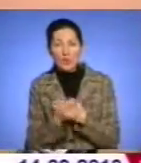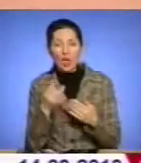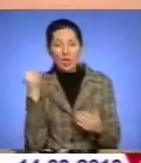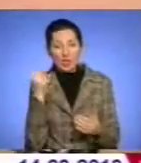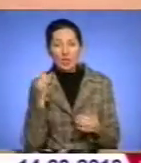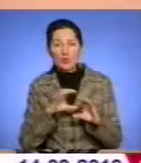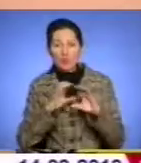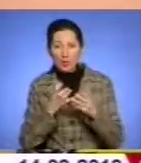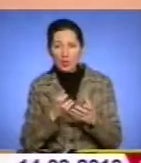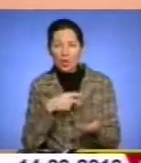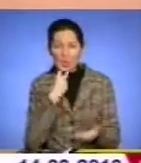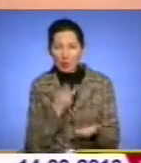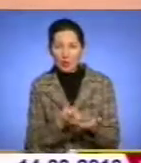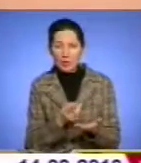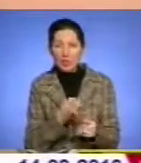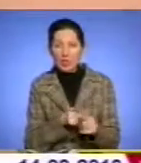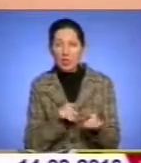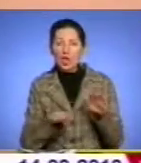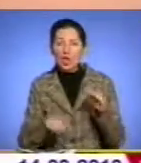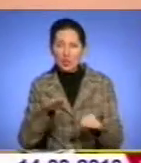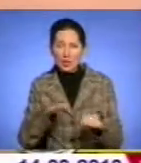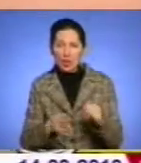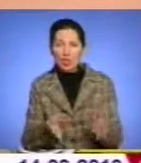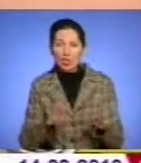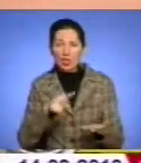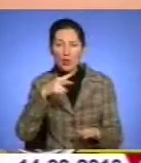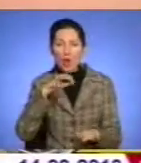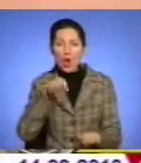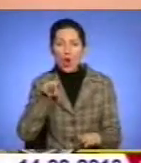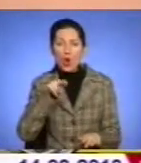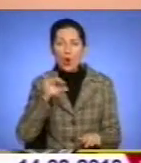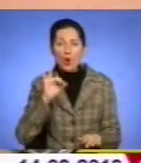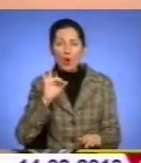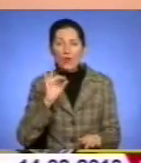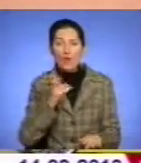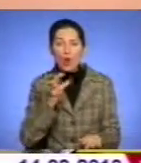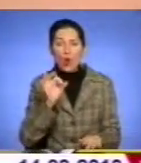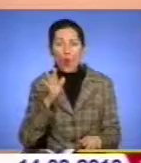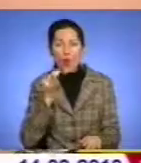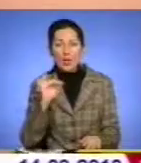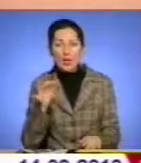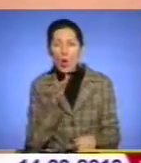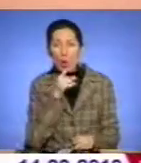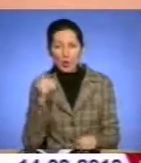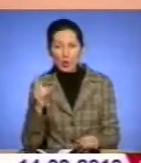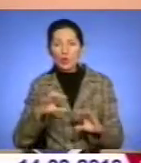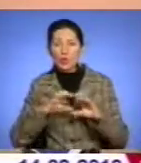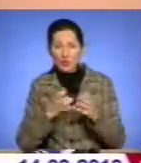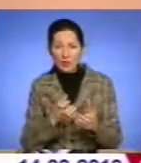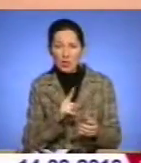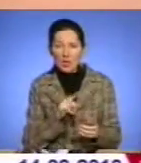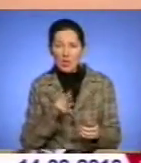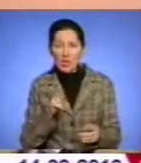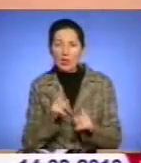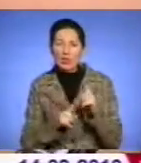оставил ледниковое время в нашей природе, как изменился климат, как появились